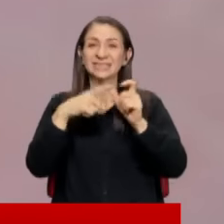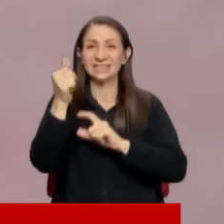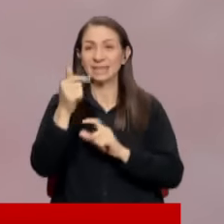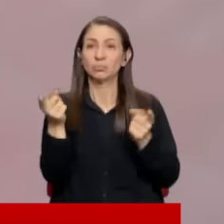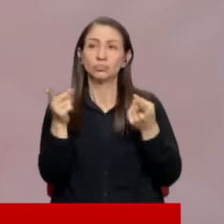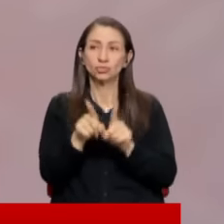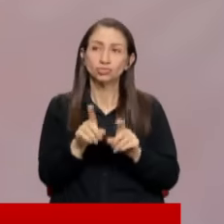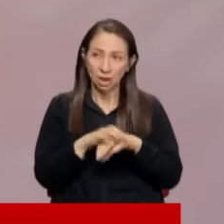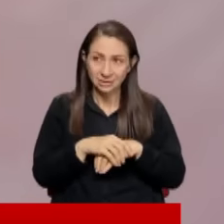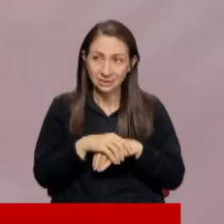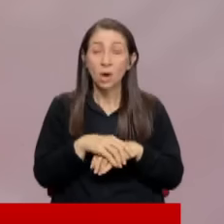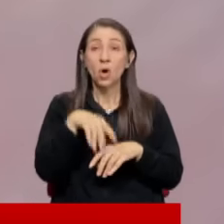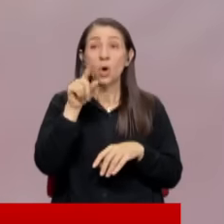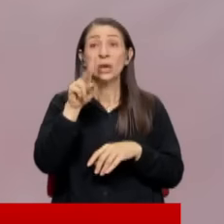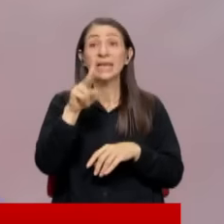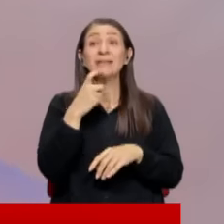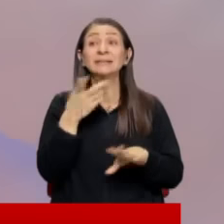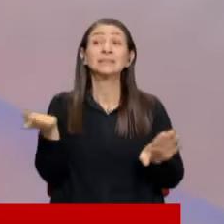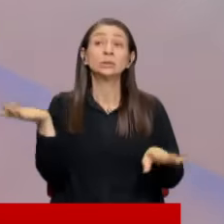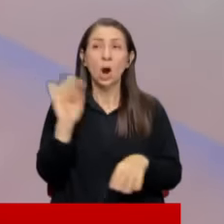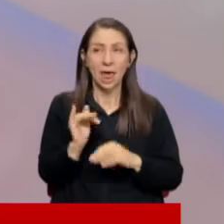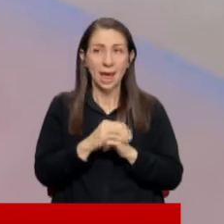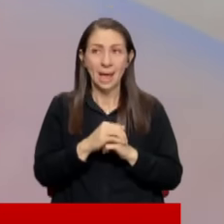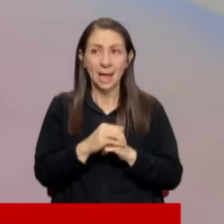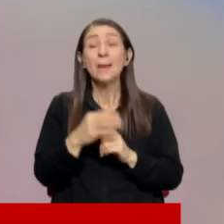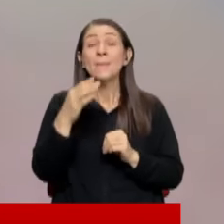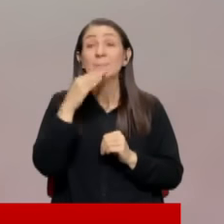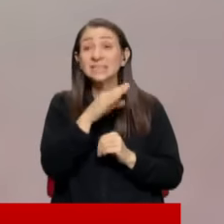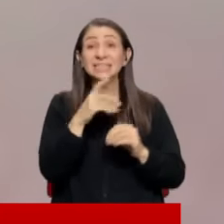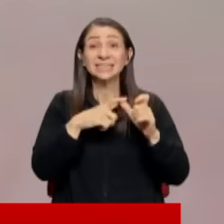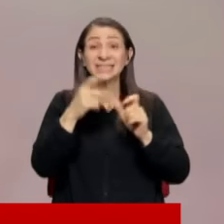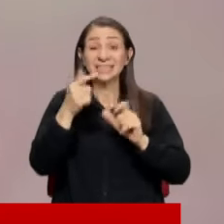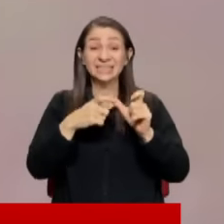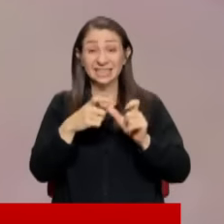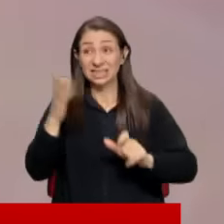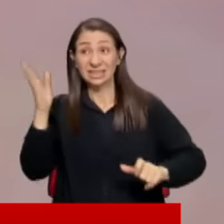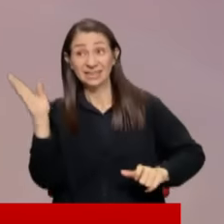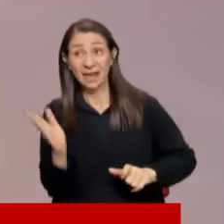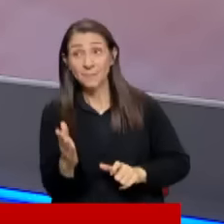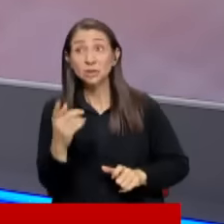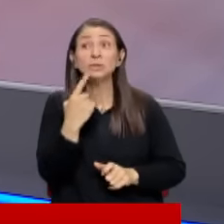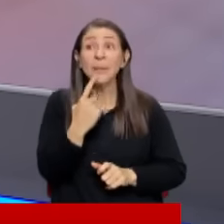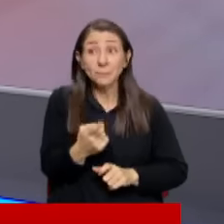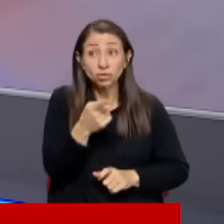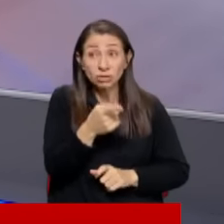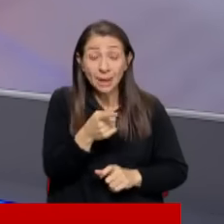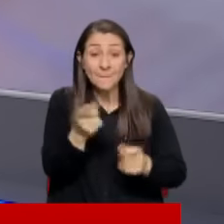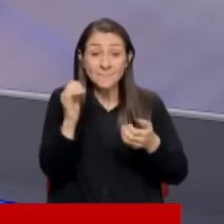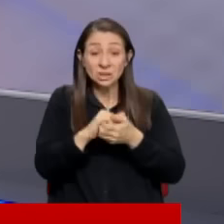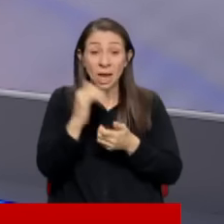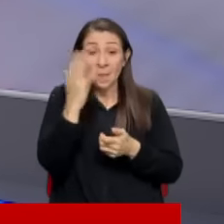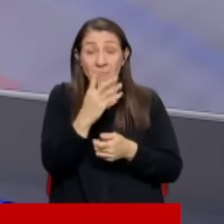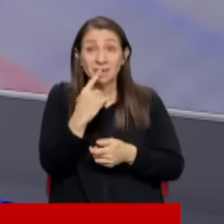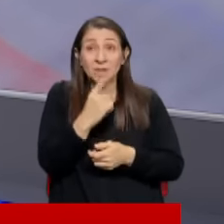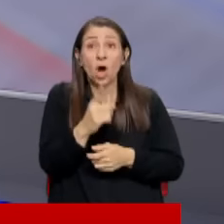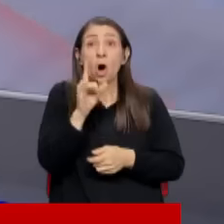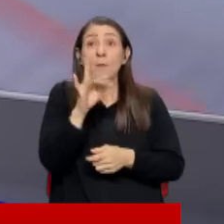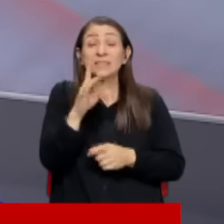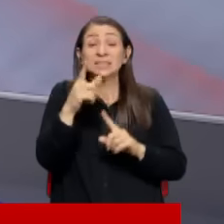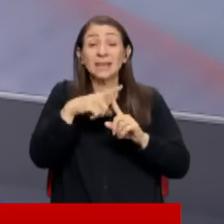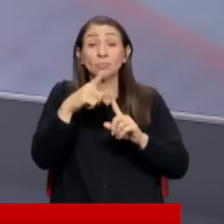bir araya gelecek 12 yıl sonra. Mısır'a Sisi'ye darbeci denilmişti. Birleşik Arap Emirlikleri'ne